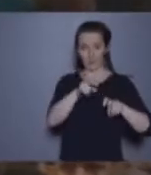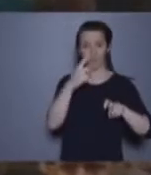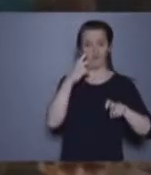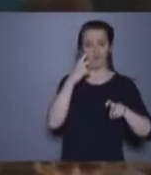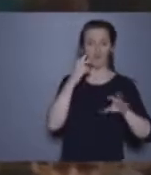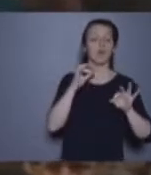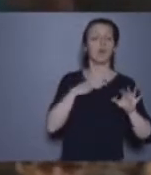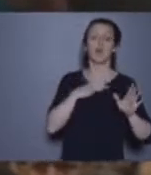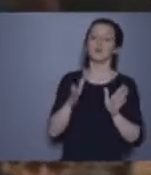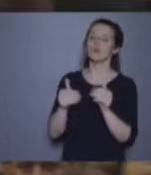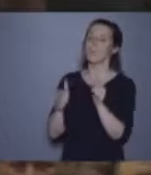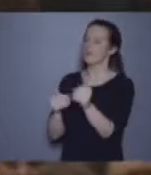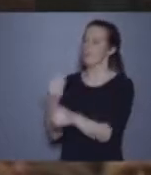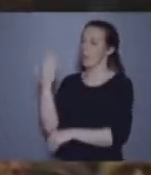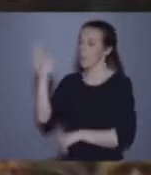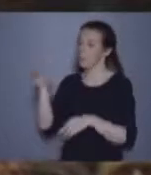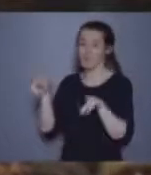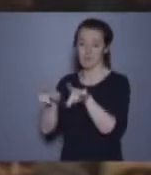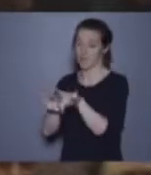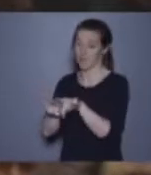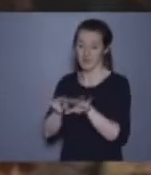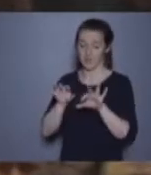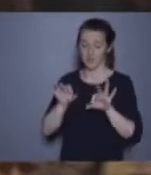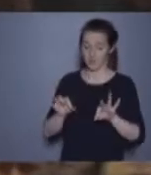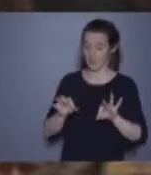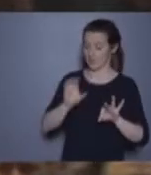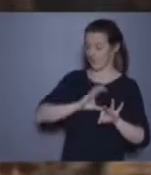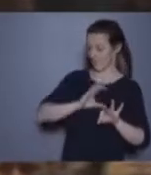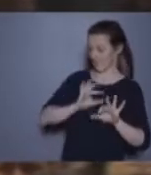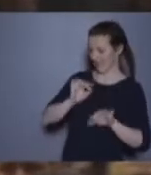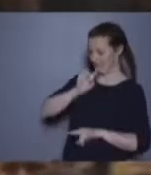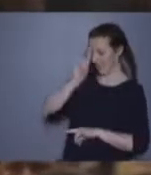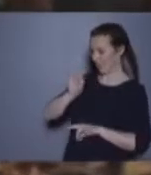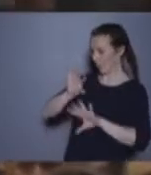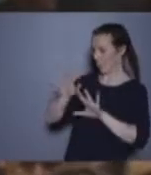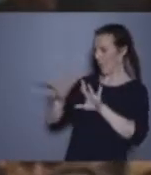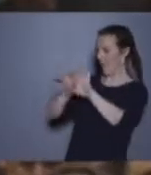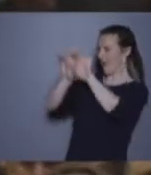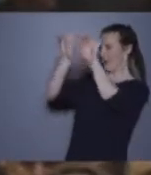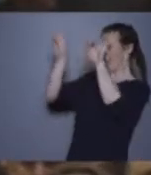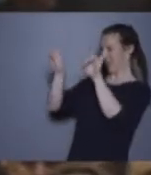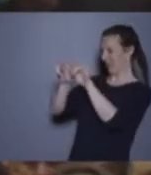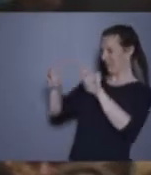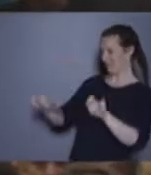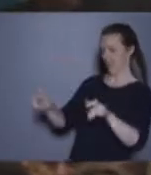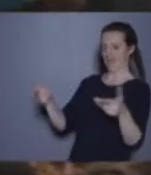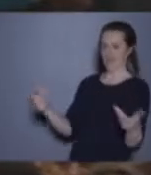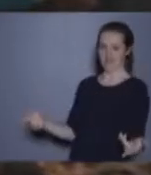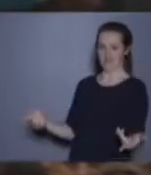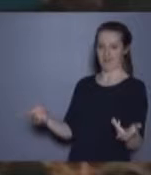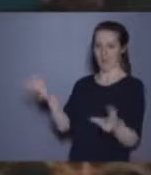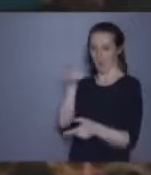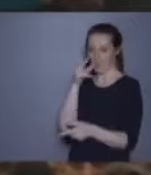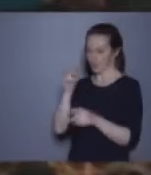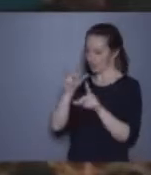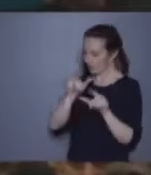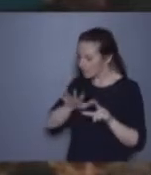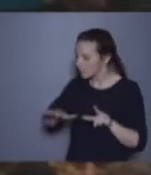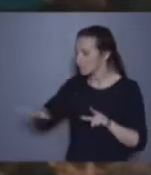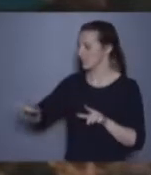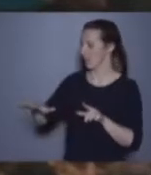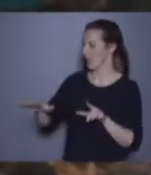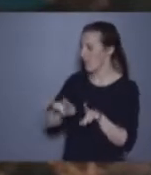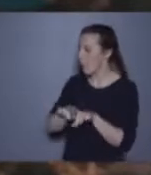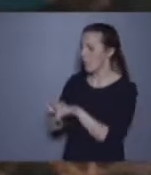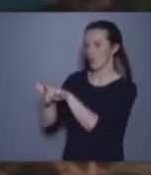autres compartiments, organisée autour de la question du respect qui est dû au bien commun de l'humanité et aux attentes que nous présentons